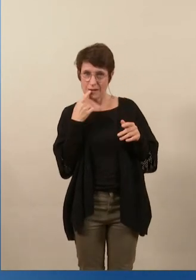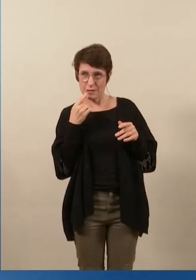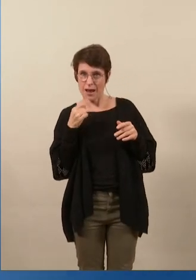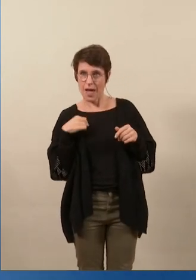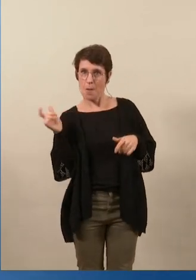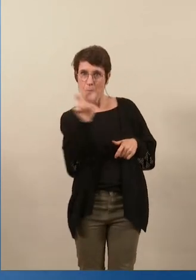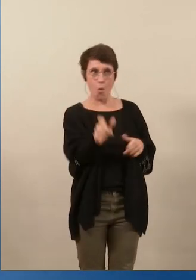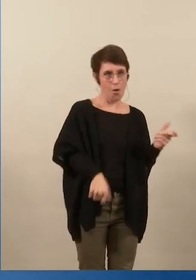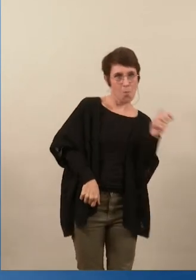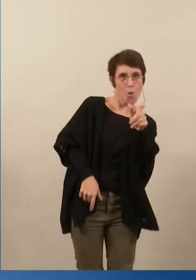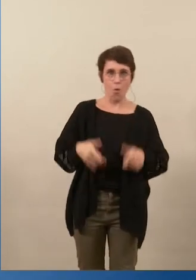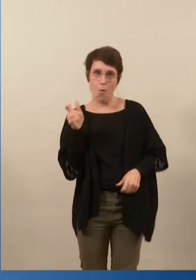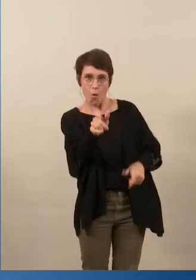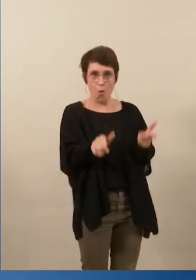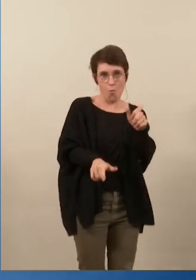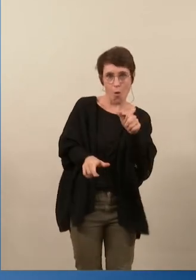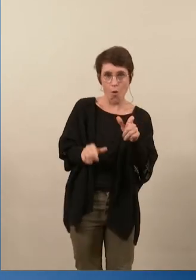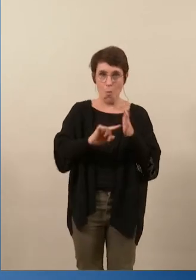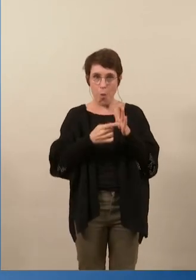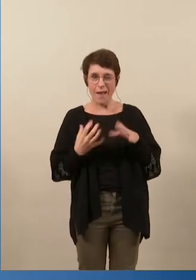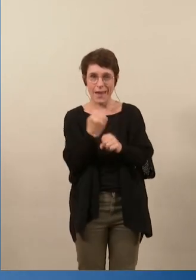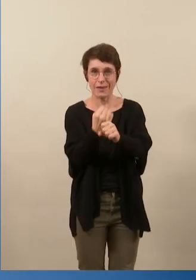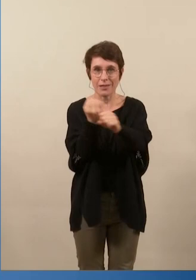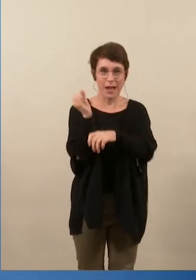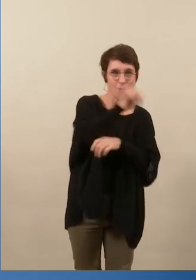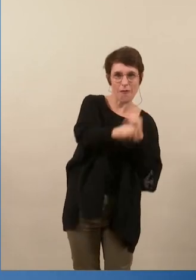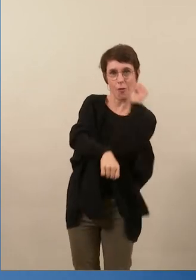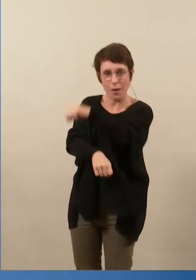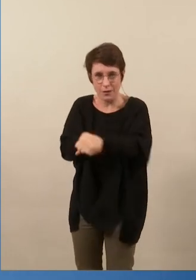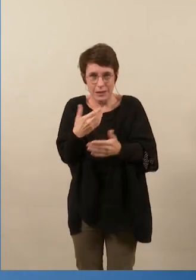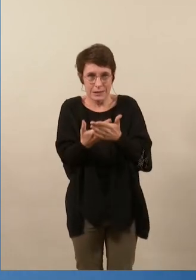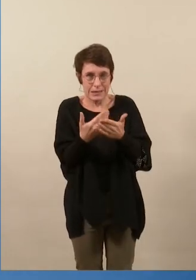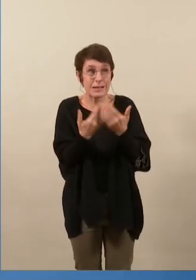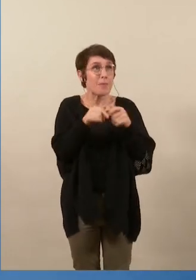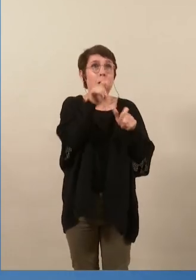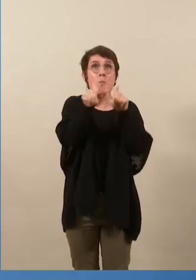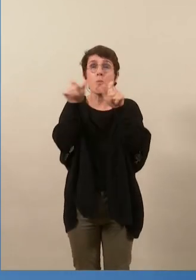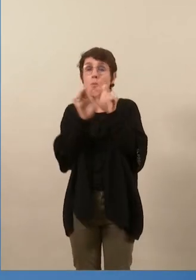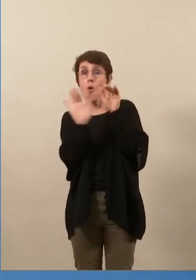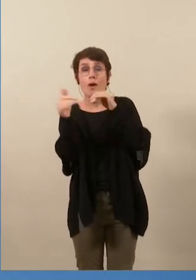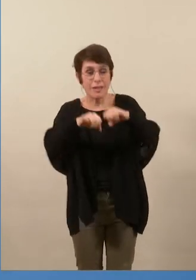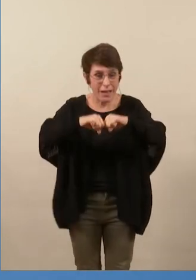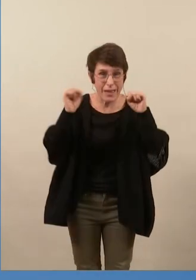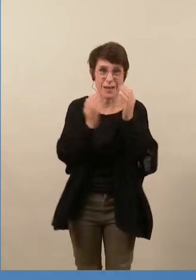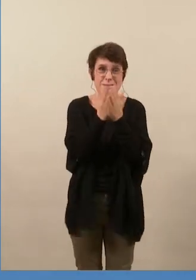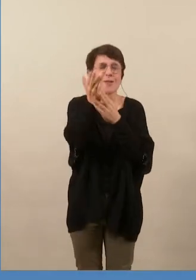possible ces éléments de langage désormais vide de sens tant ils ont été